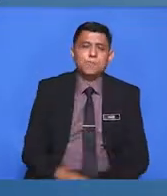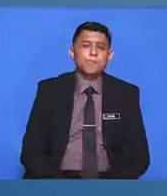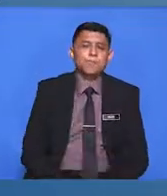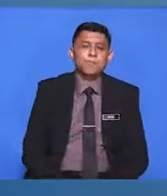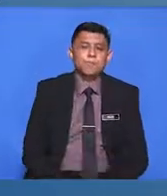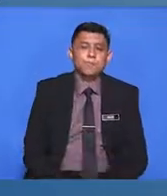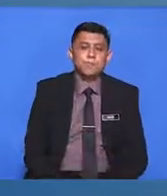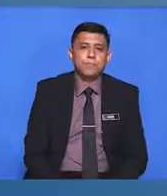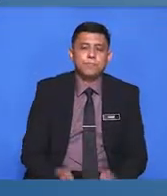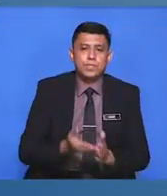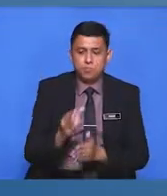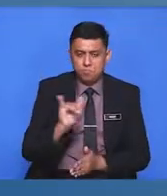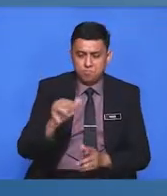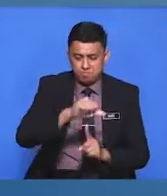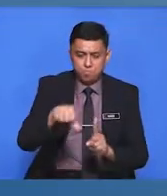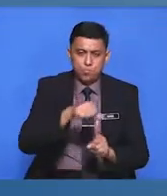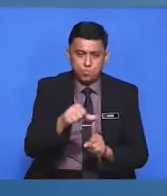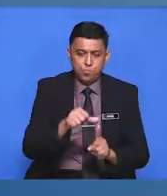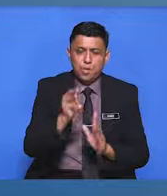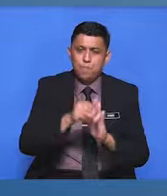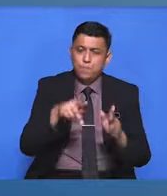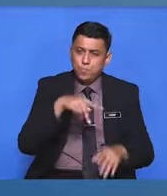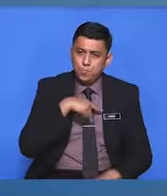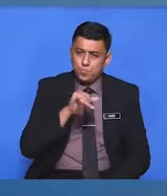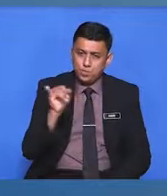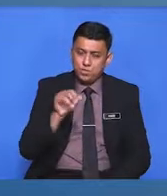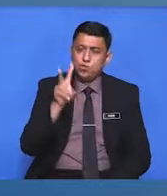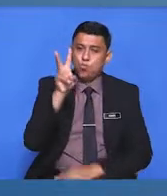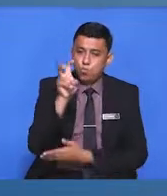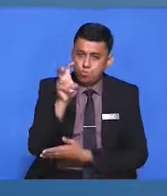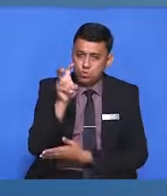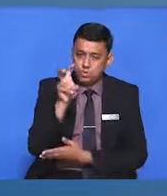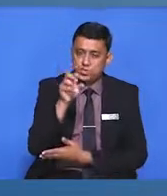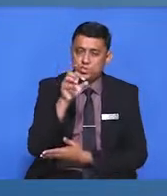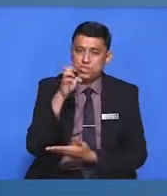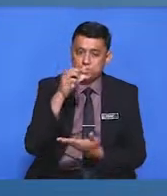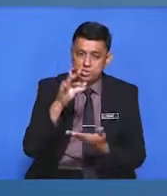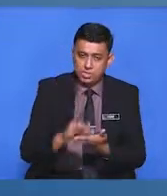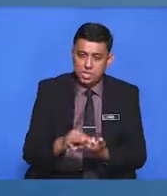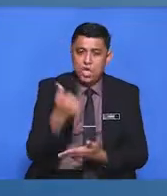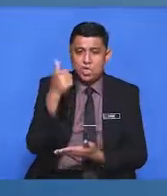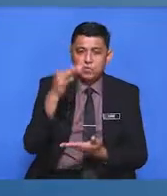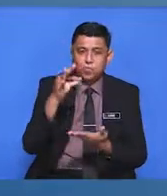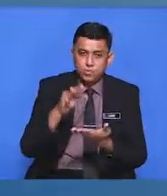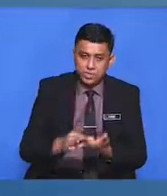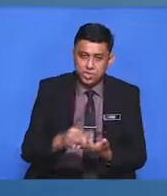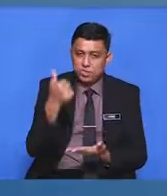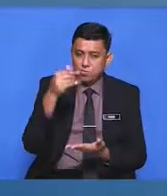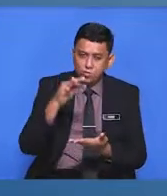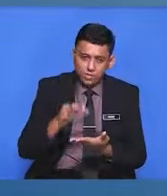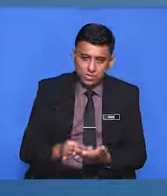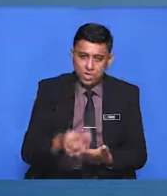Seterusnya, apabila murid mempunyai syiling 20 sen, 10 sen, 10